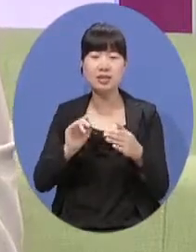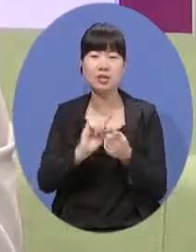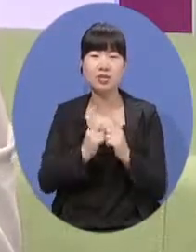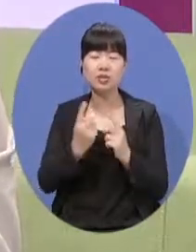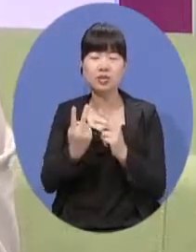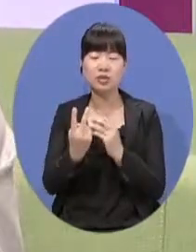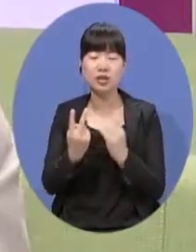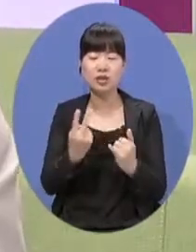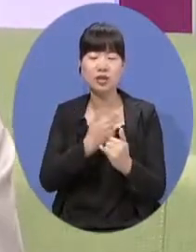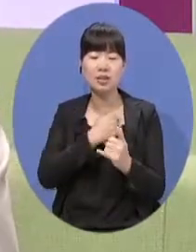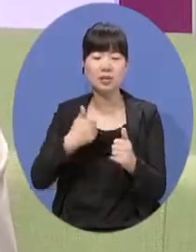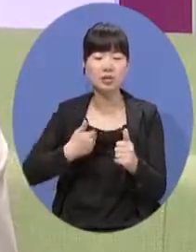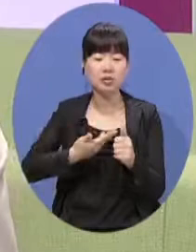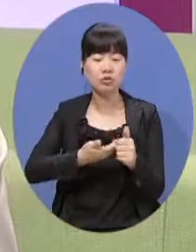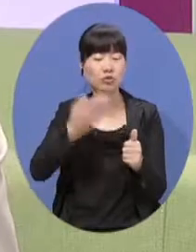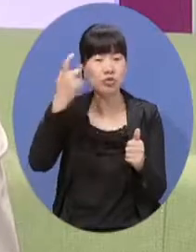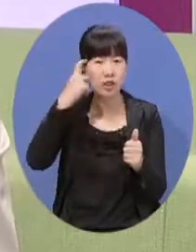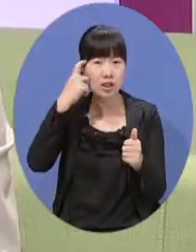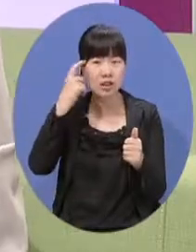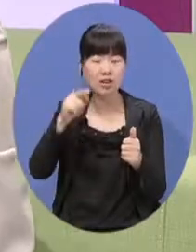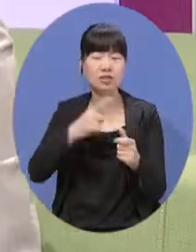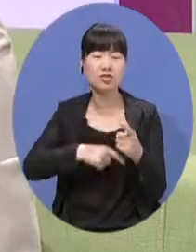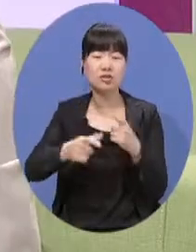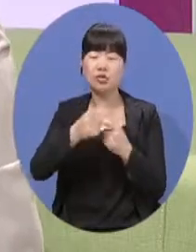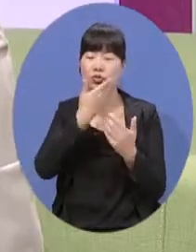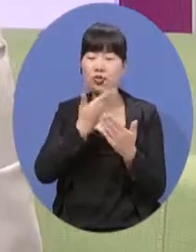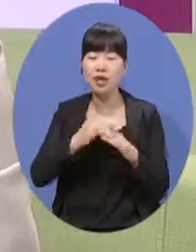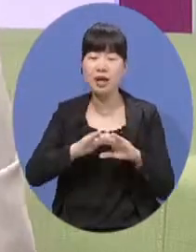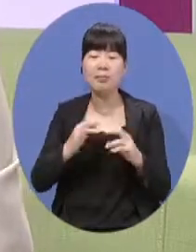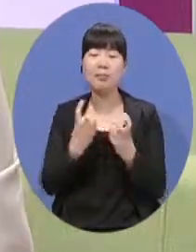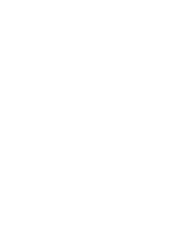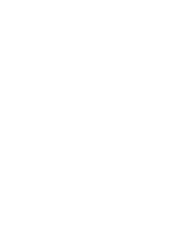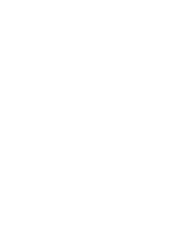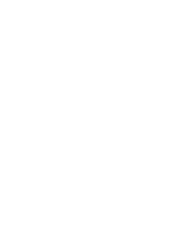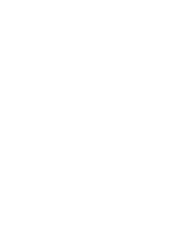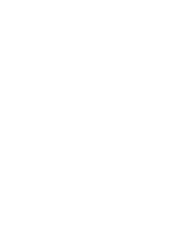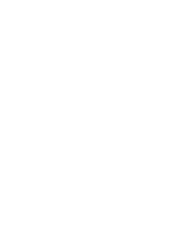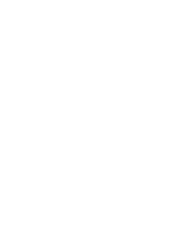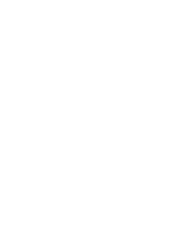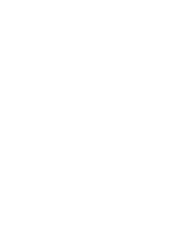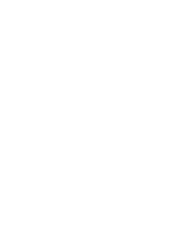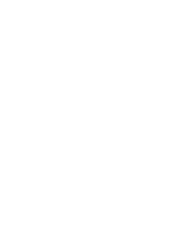서로 이 두 명한테 어떻게 만족을 줄까 하는 부분이 더 중요한 해법이 되는 경우도 많습니다.